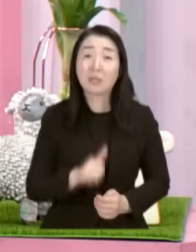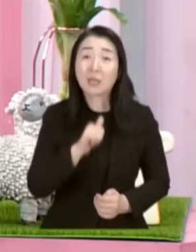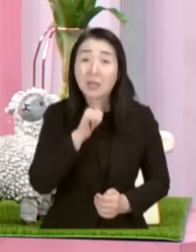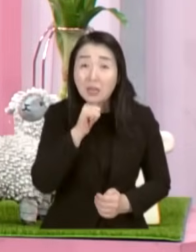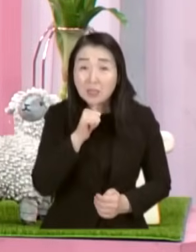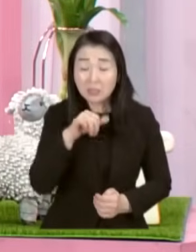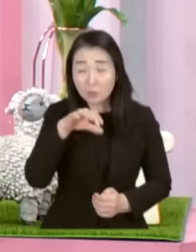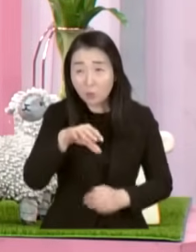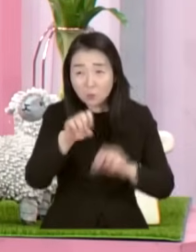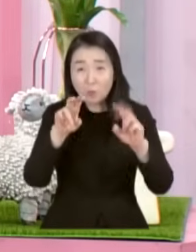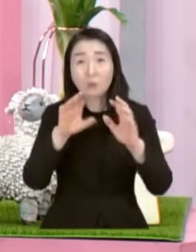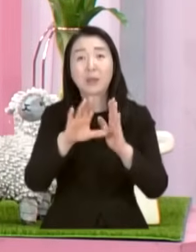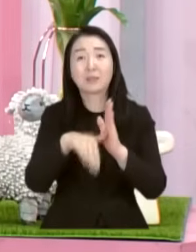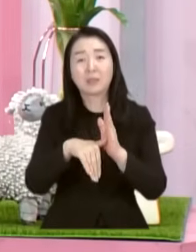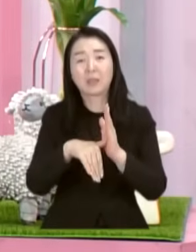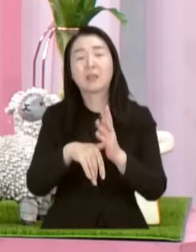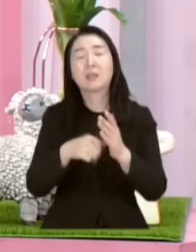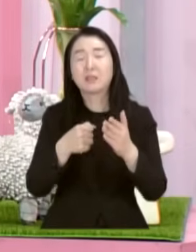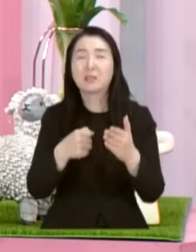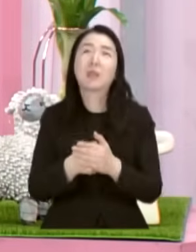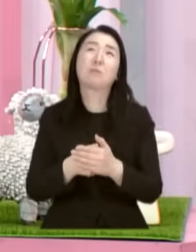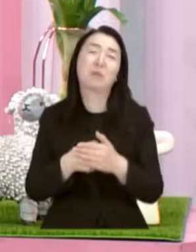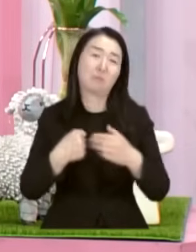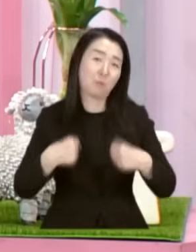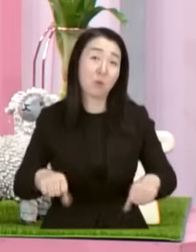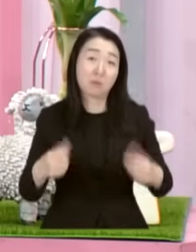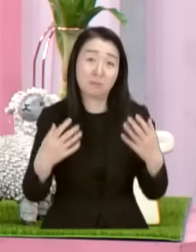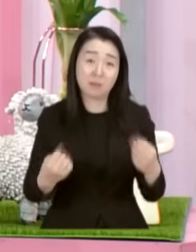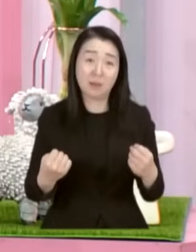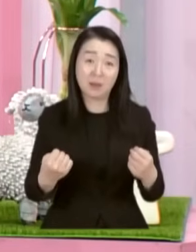빈민 선교하는 분들이 그런 이유로 포기해요.